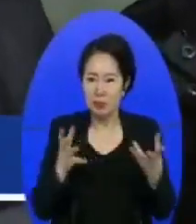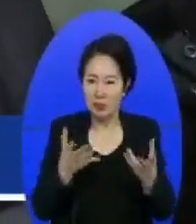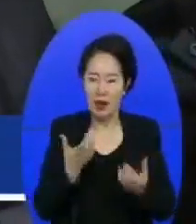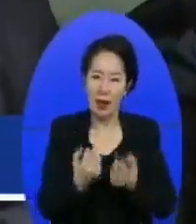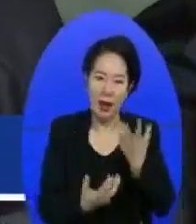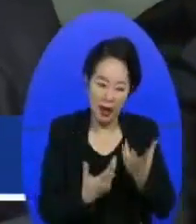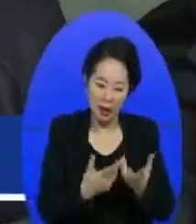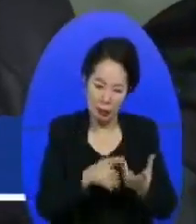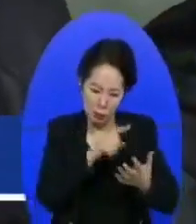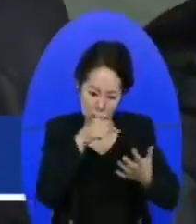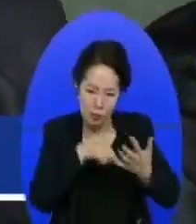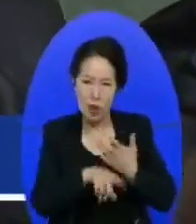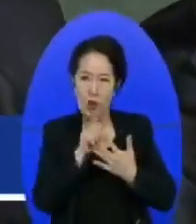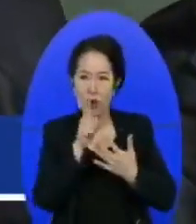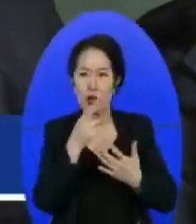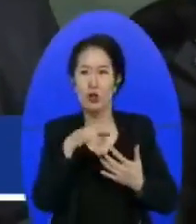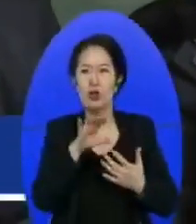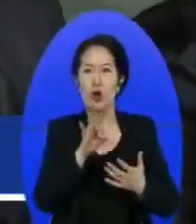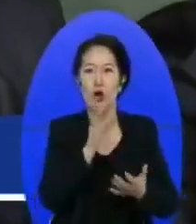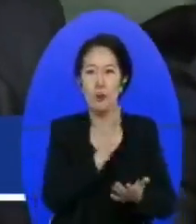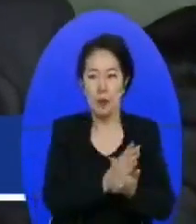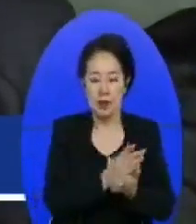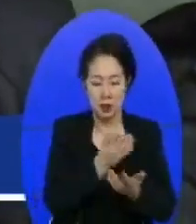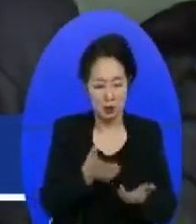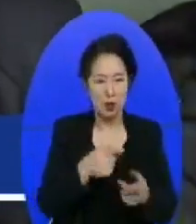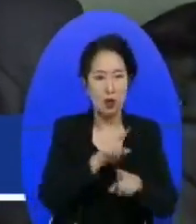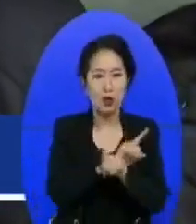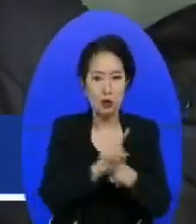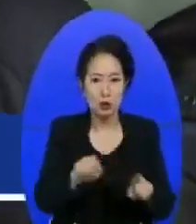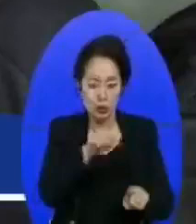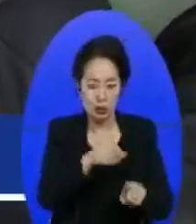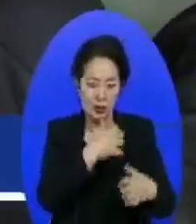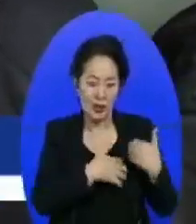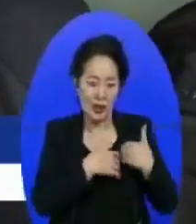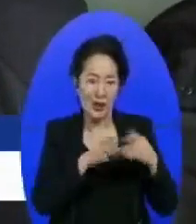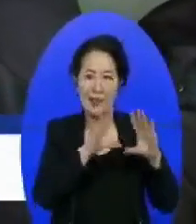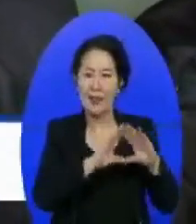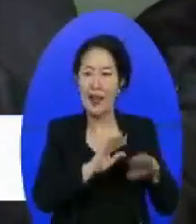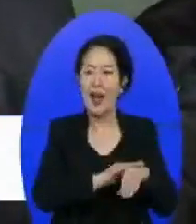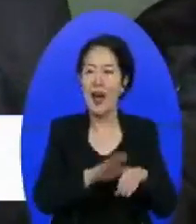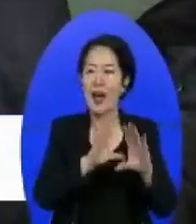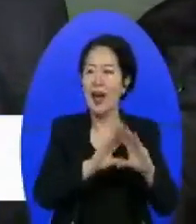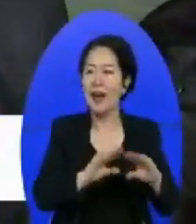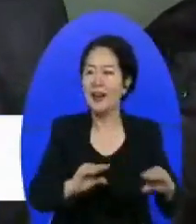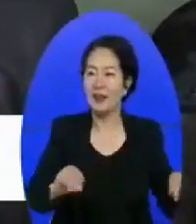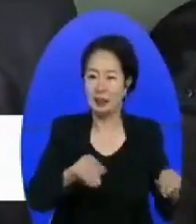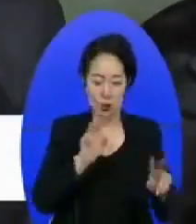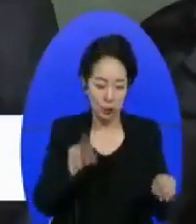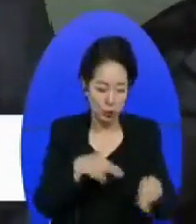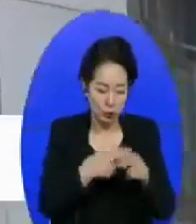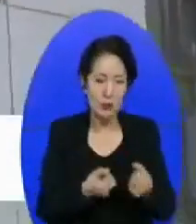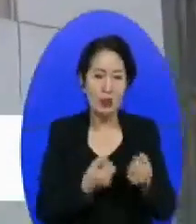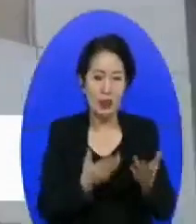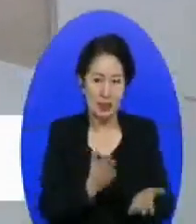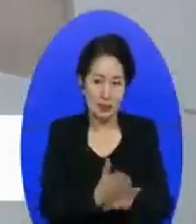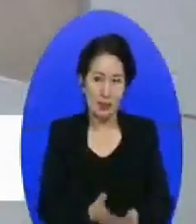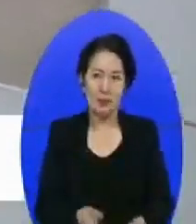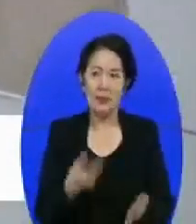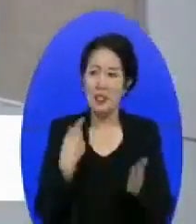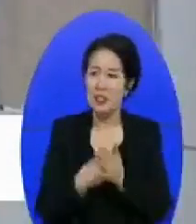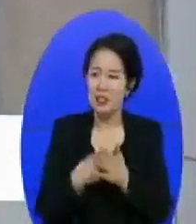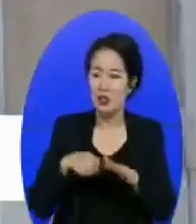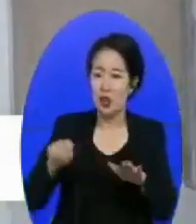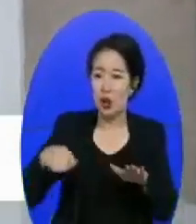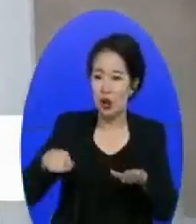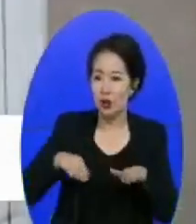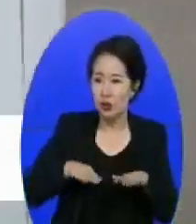материал энэ бүх юм гээд нэг дурвж байна. Тийм учраас энэ зөвшөөрлөө ярал барилга чи гэдэг юм дүгнэлтээс Жишээ нь